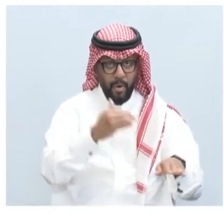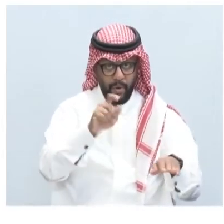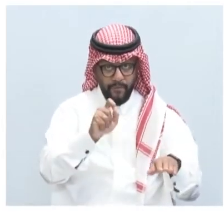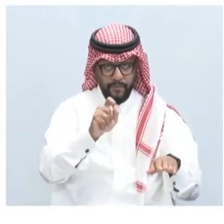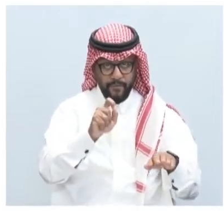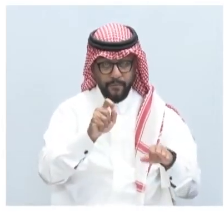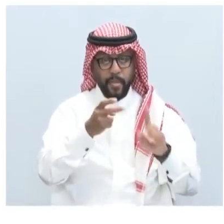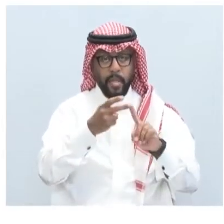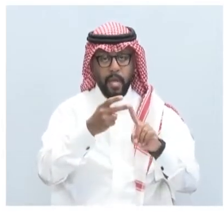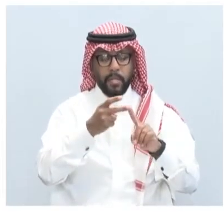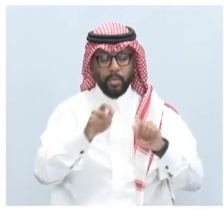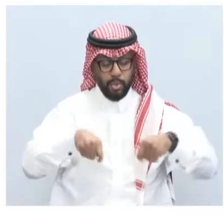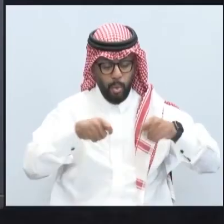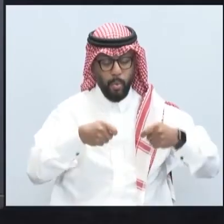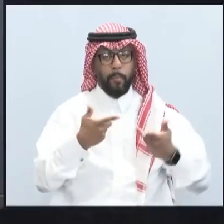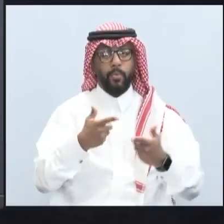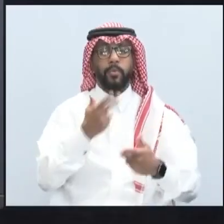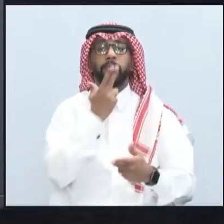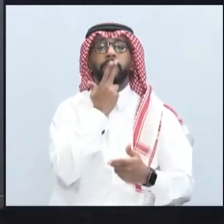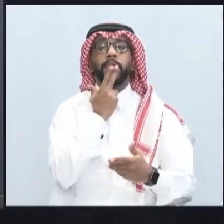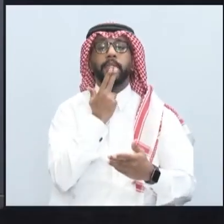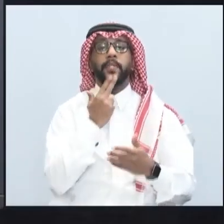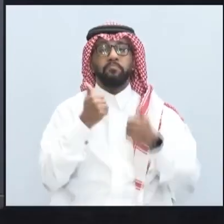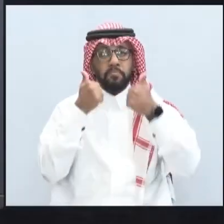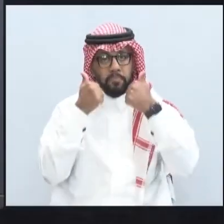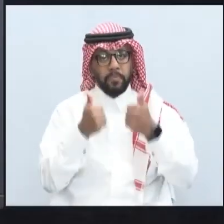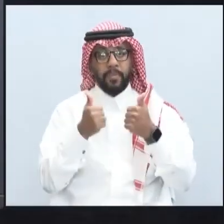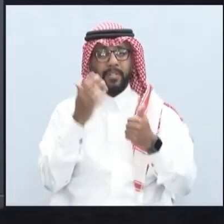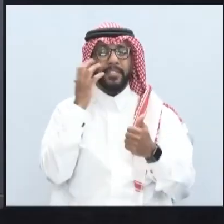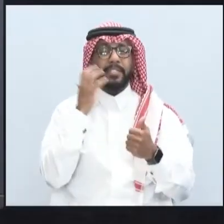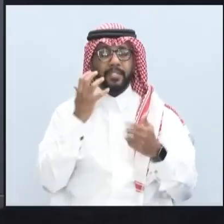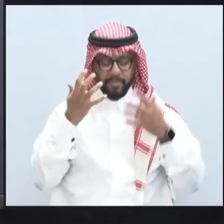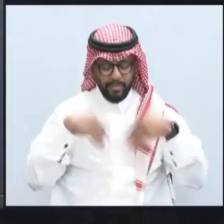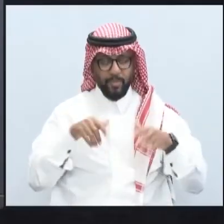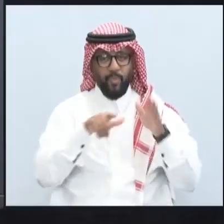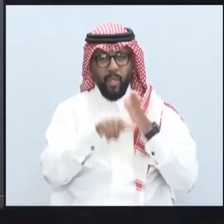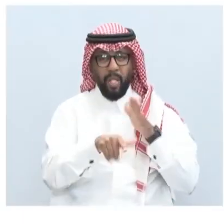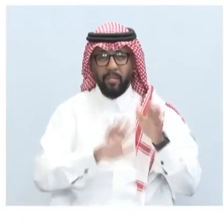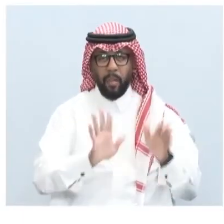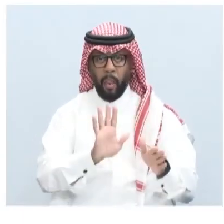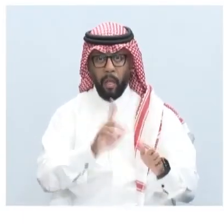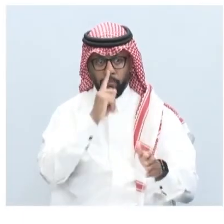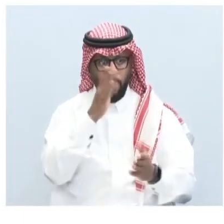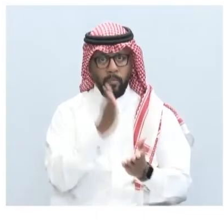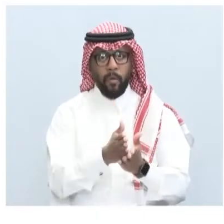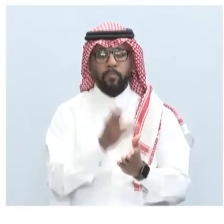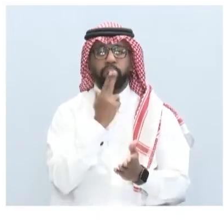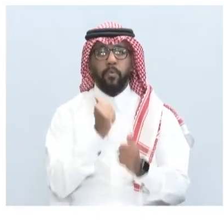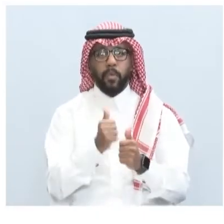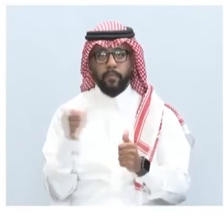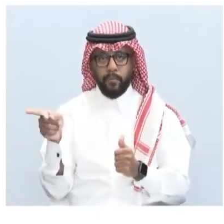طاهرين اي ليس بهما نجاسه والان